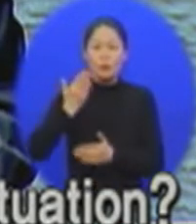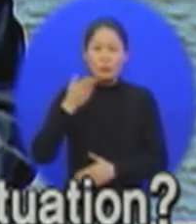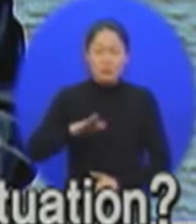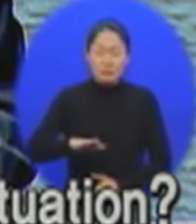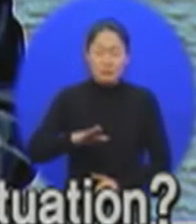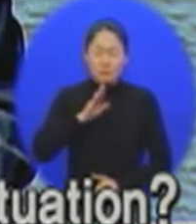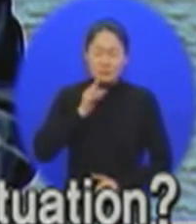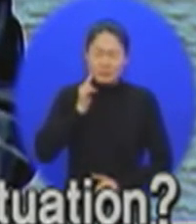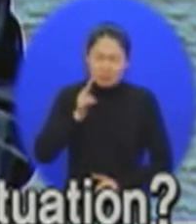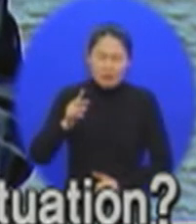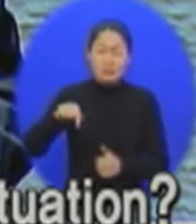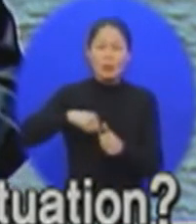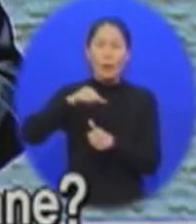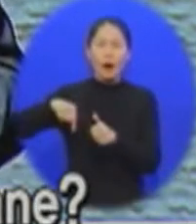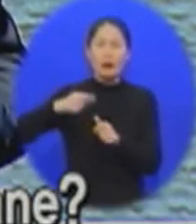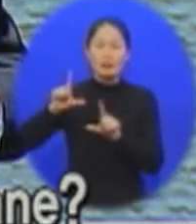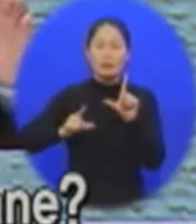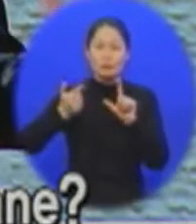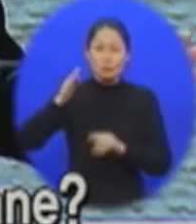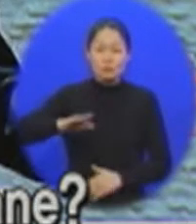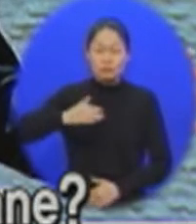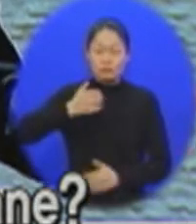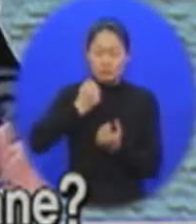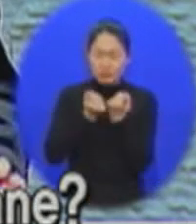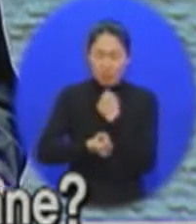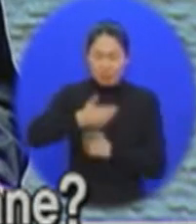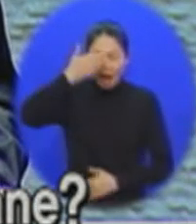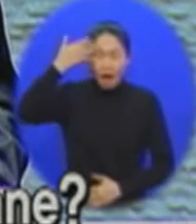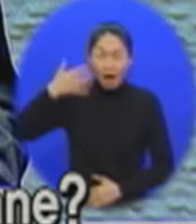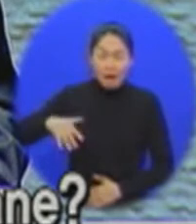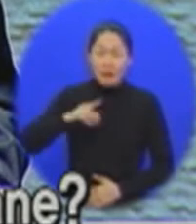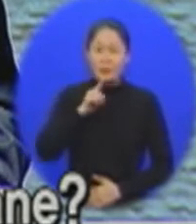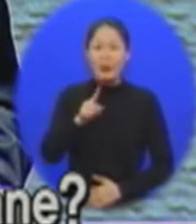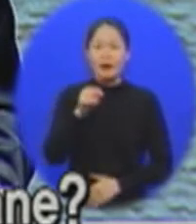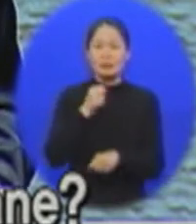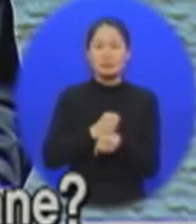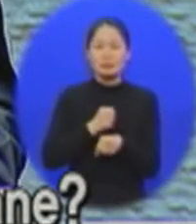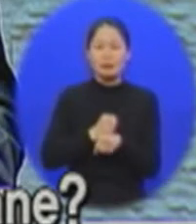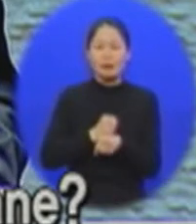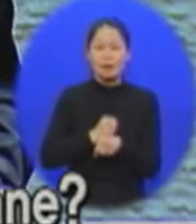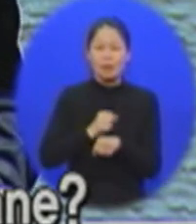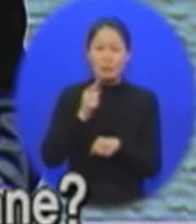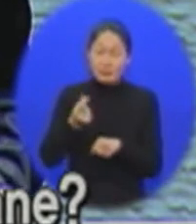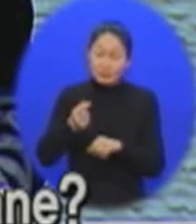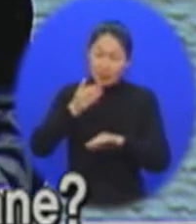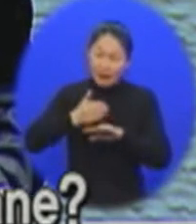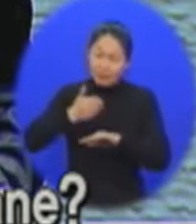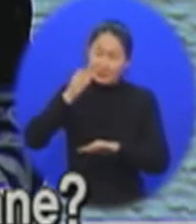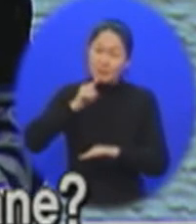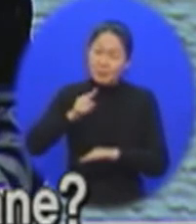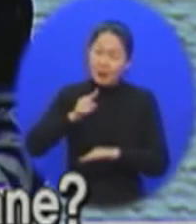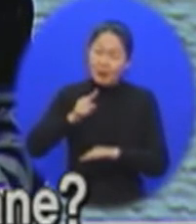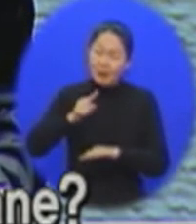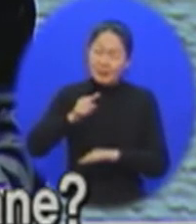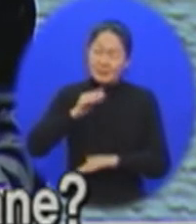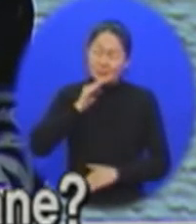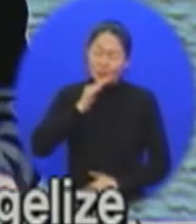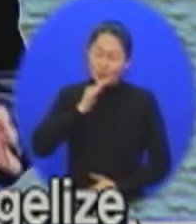라니요 5 이런 상황이 감사하다 이런 뜻인데 이제 정신이 있는 사람입니까